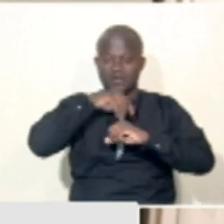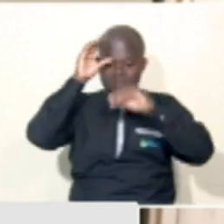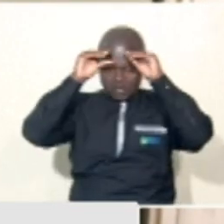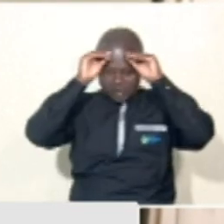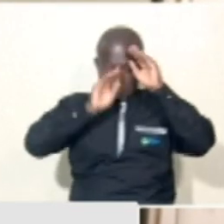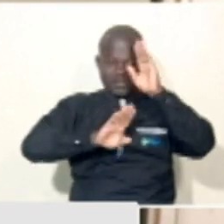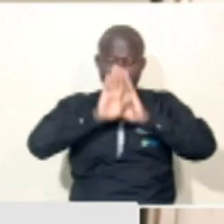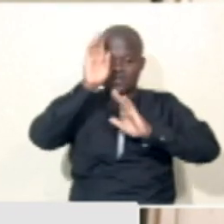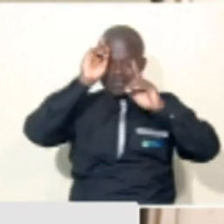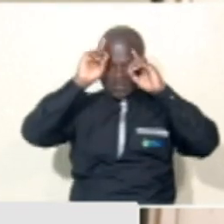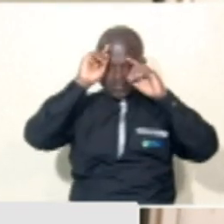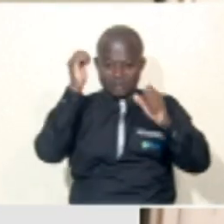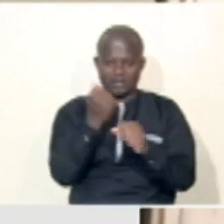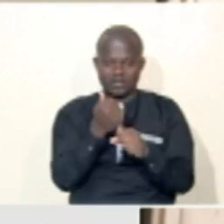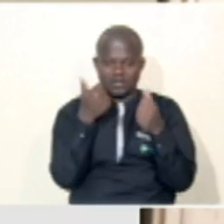imbere twihangira imirimo